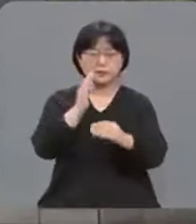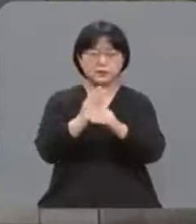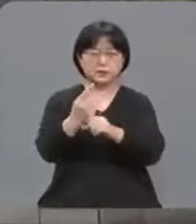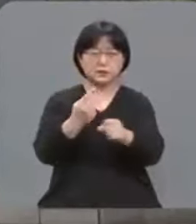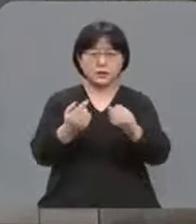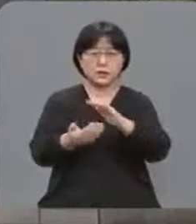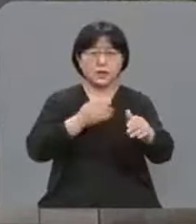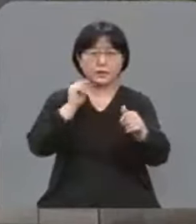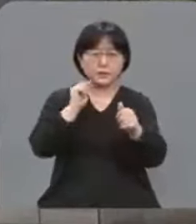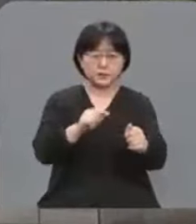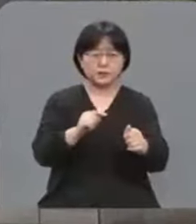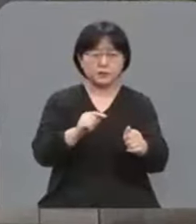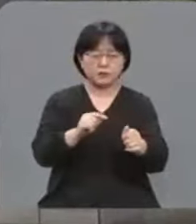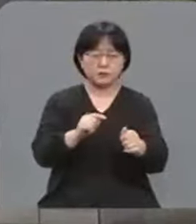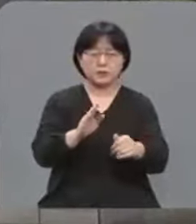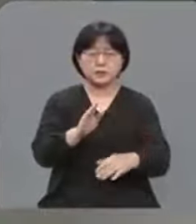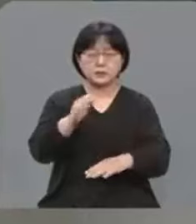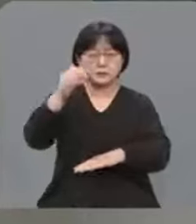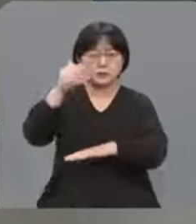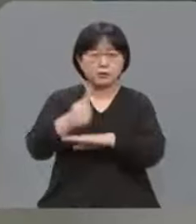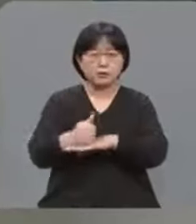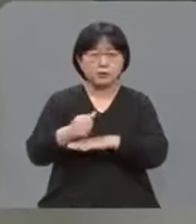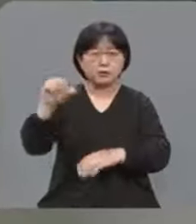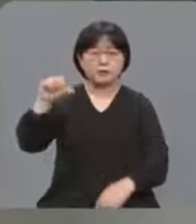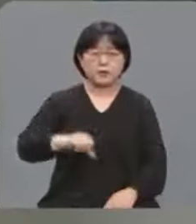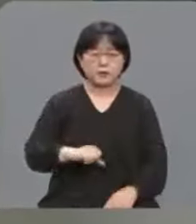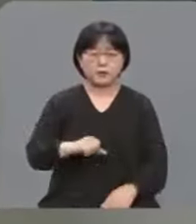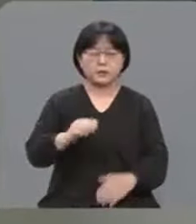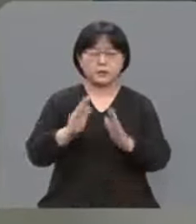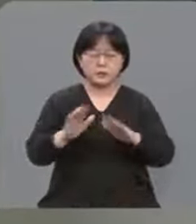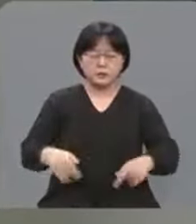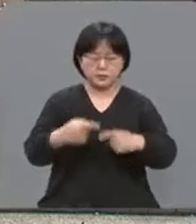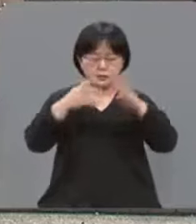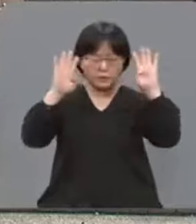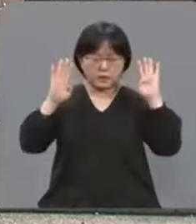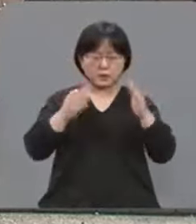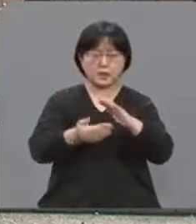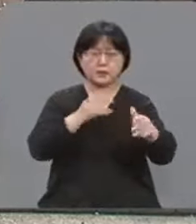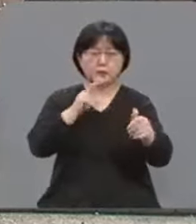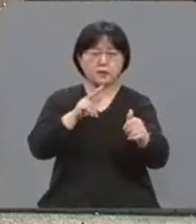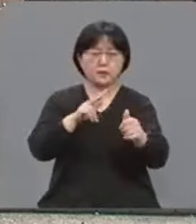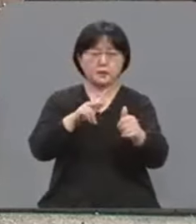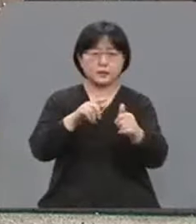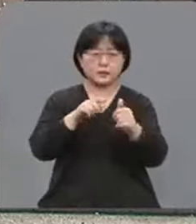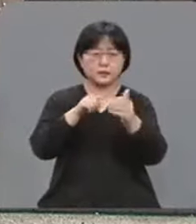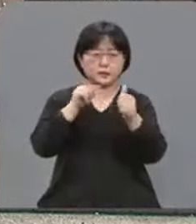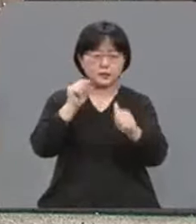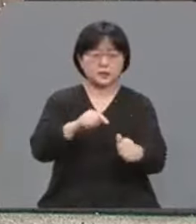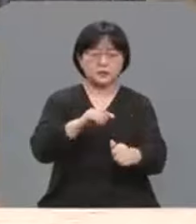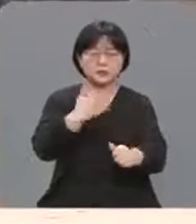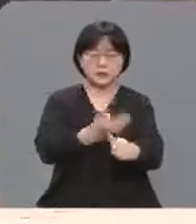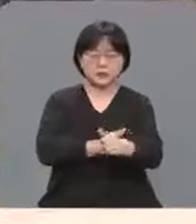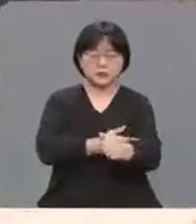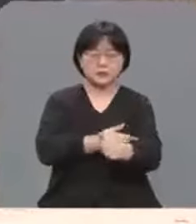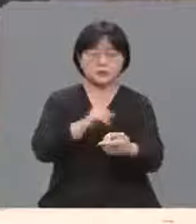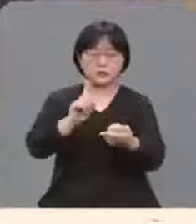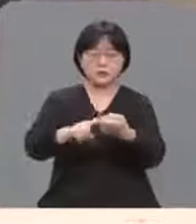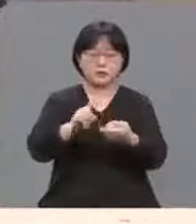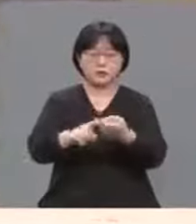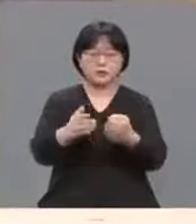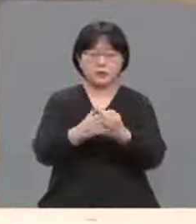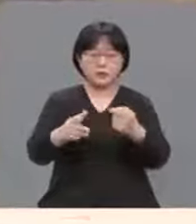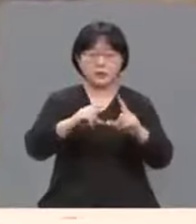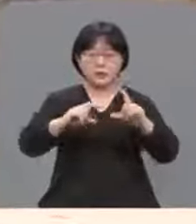지난해 예비 지정이 되고도 본 지정에서 탈락한 전남대가 예비지정 지위를 유지하게 됐기 때문입니다이